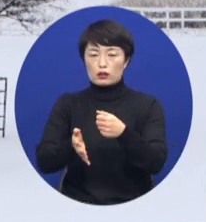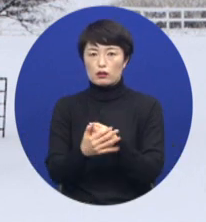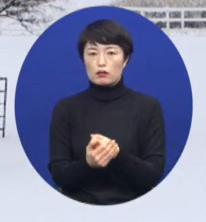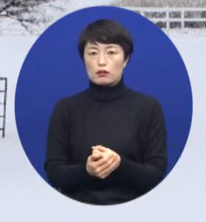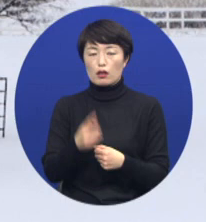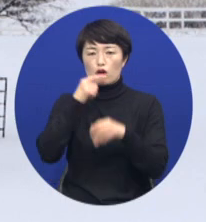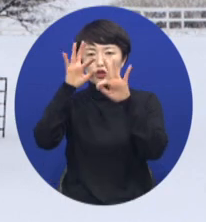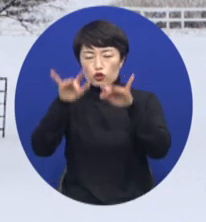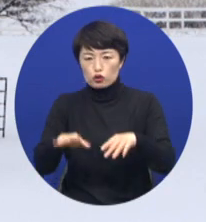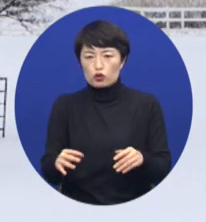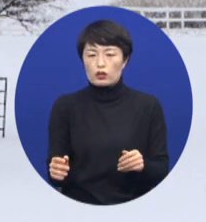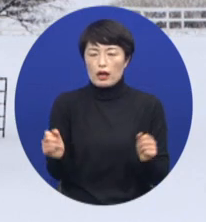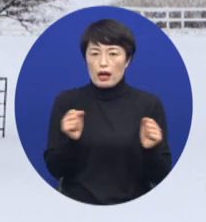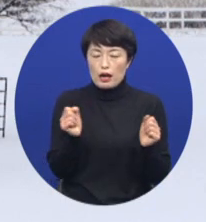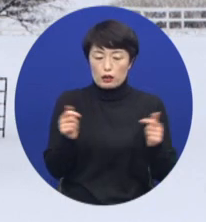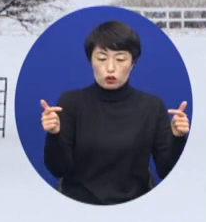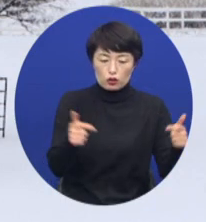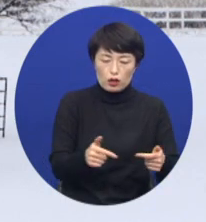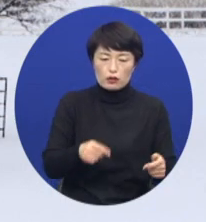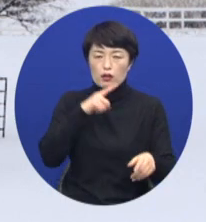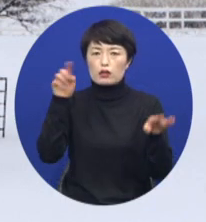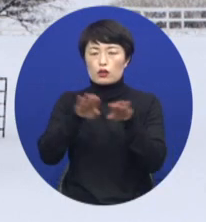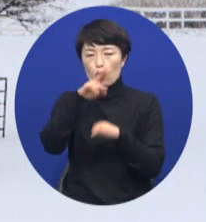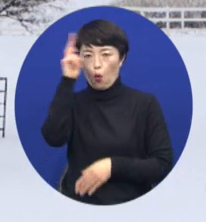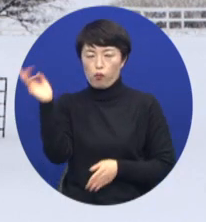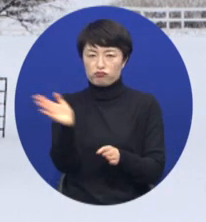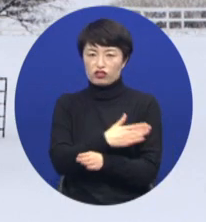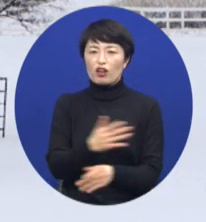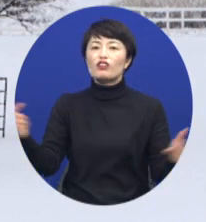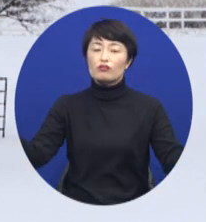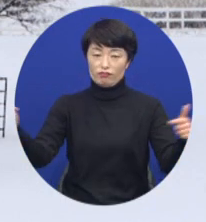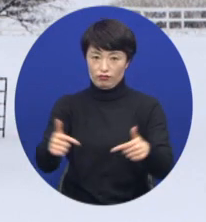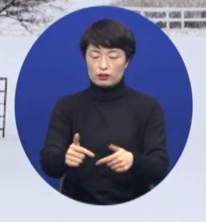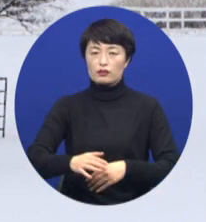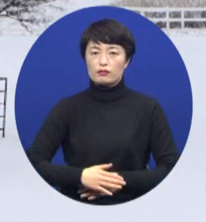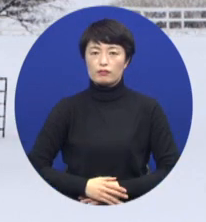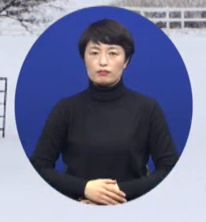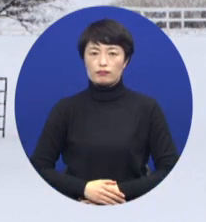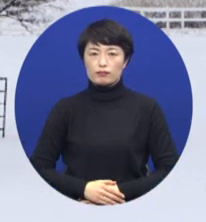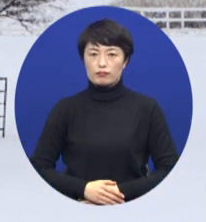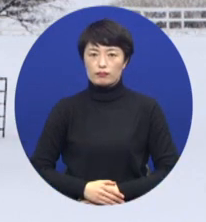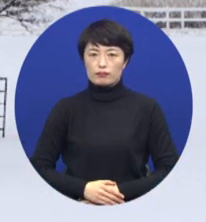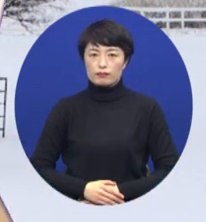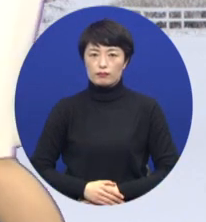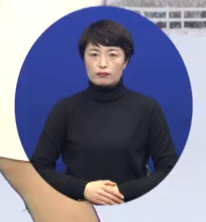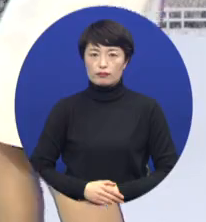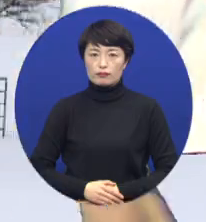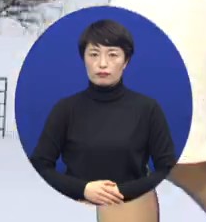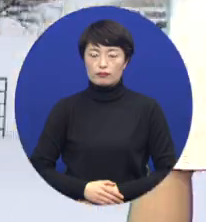조금 약해지는 이룰 오후부터 차차 약해지게 씁니다 다음은 자세한 지역별 내놨습니다